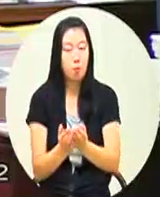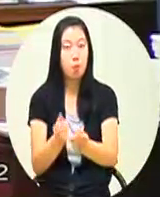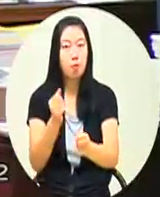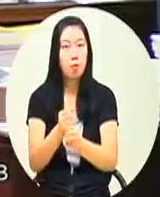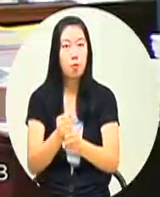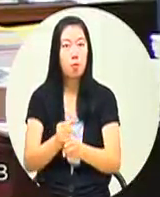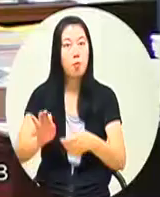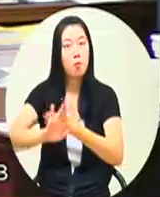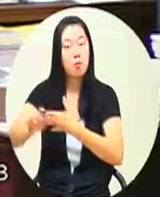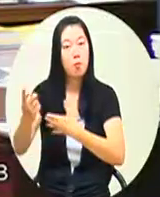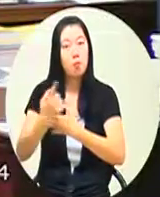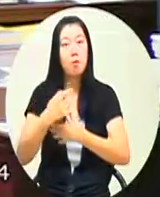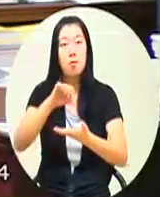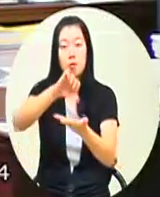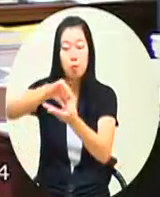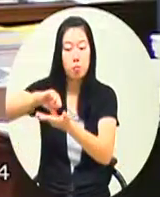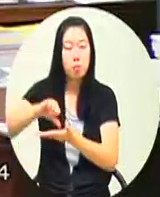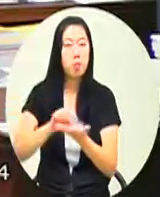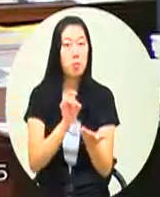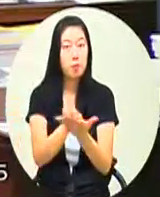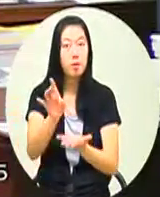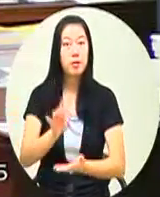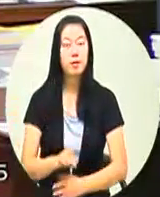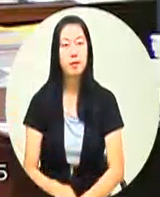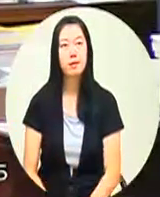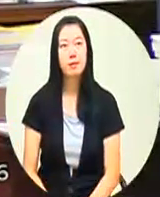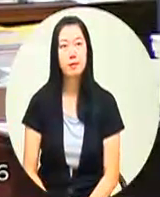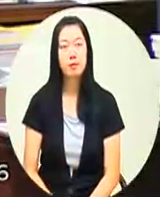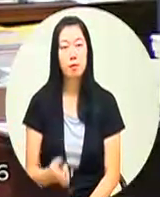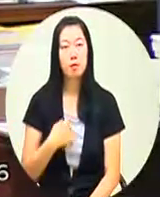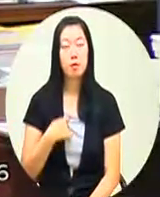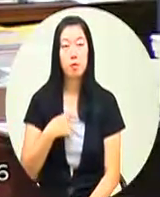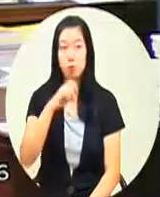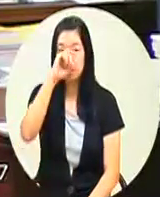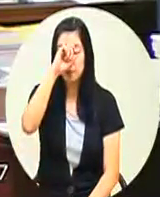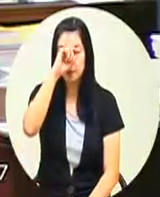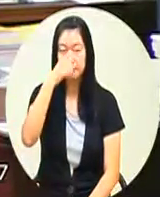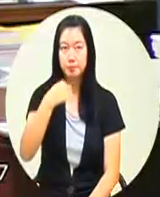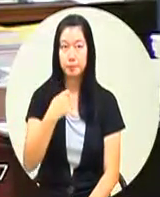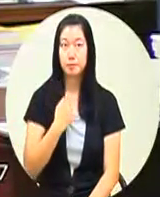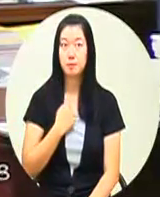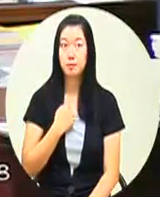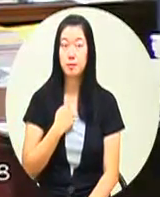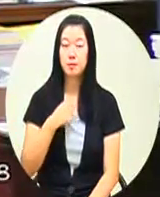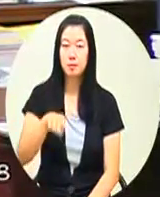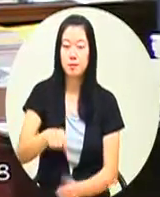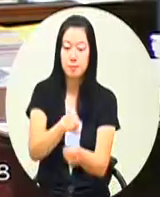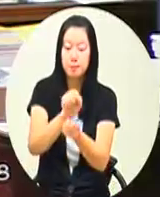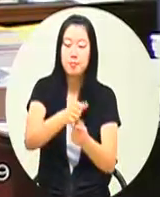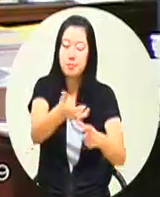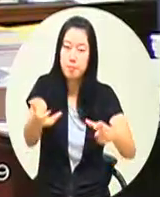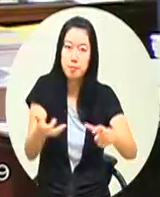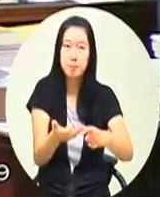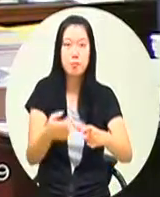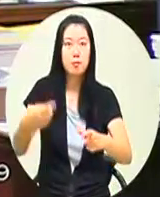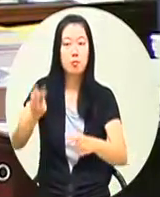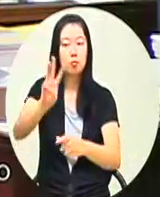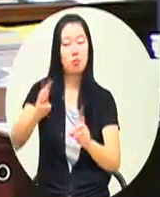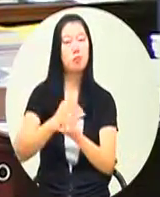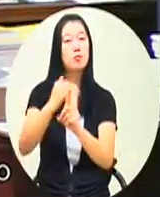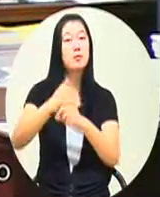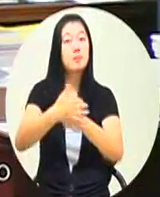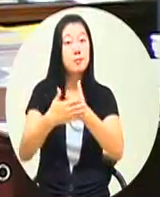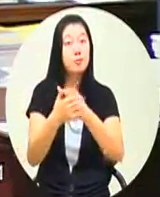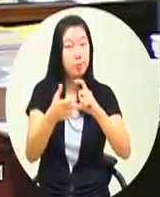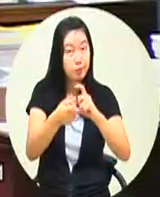子的外来鱼种的清除。我在这边用这个例子来讲，是说我们也知道澄清湖是水质水源保护区，